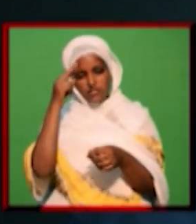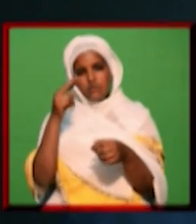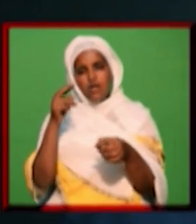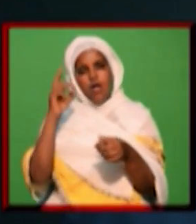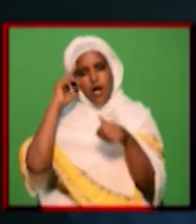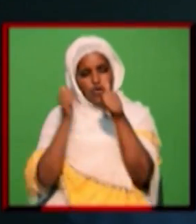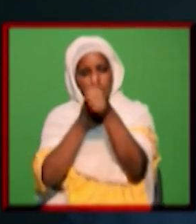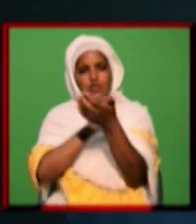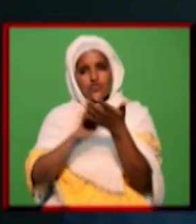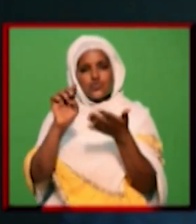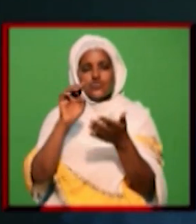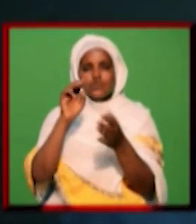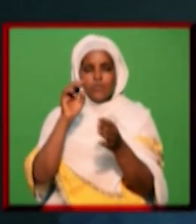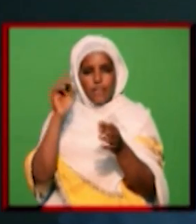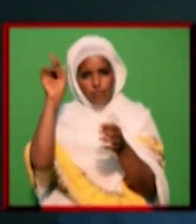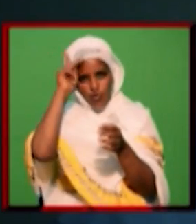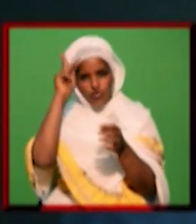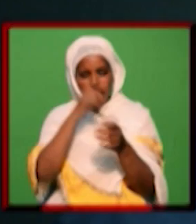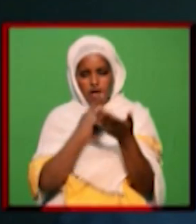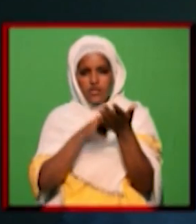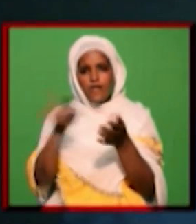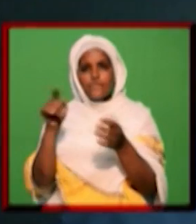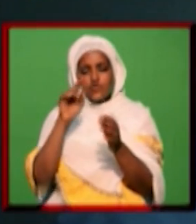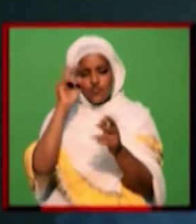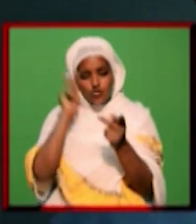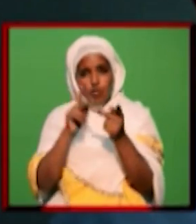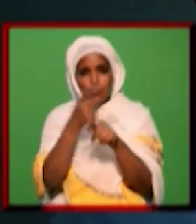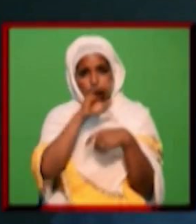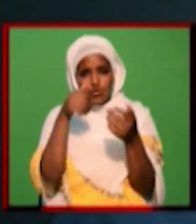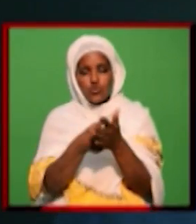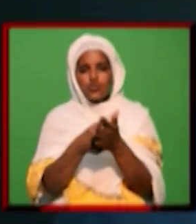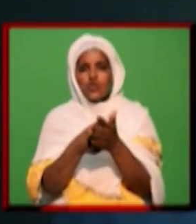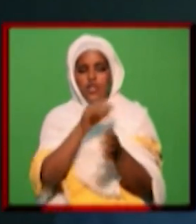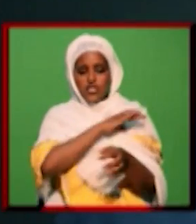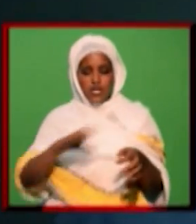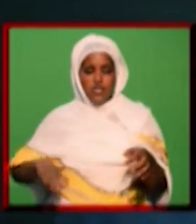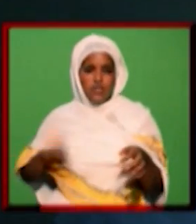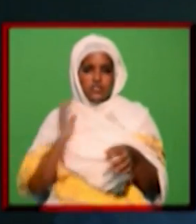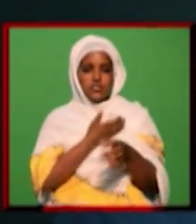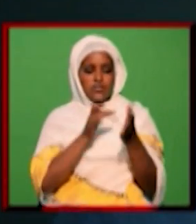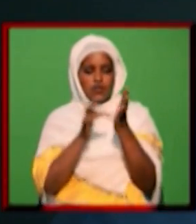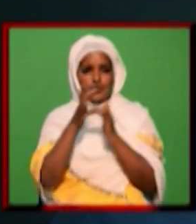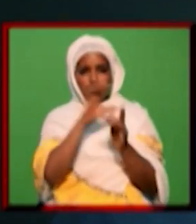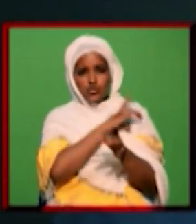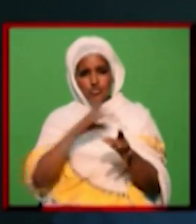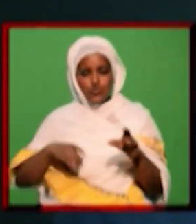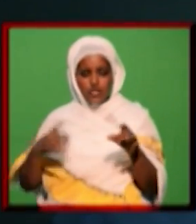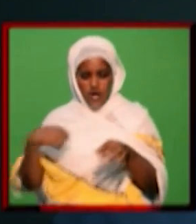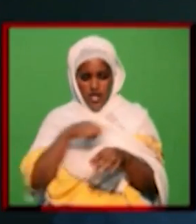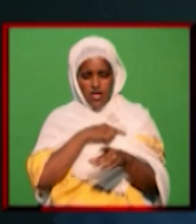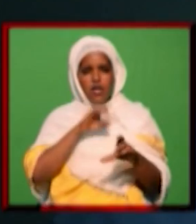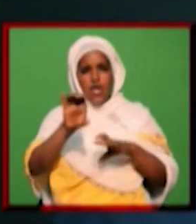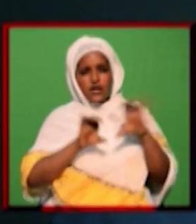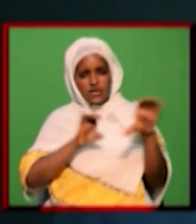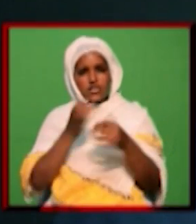باولوس عصبو نانت فسماني هنا تشهولو ريو ذا قبر لنا اكزينا يسو كرس يتاكين يسو كرسطوس يادرق